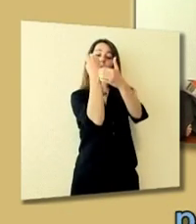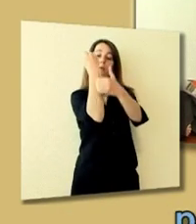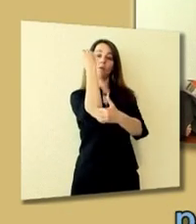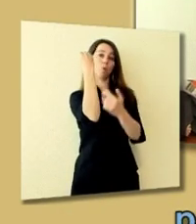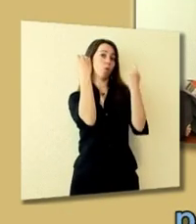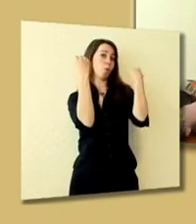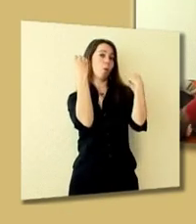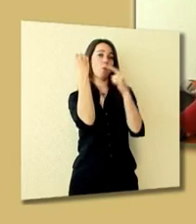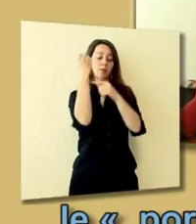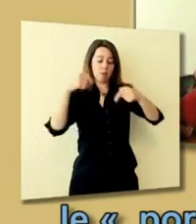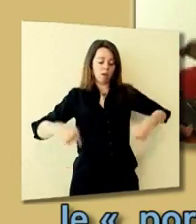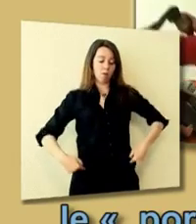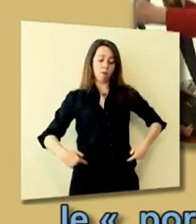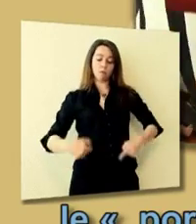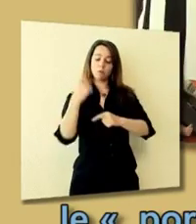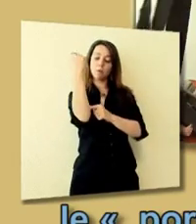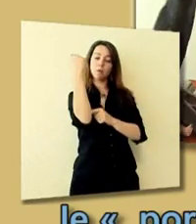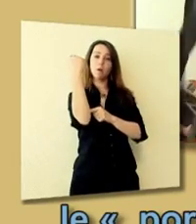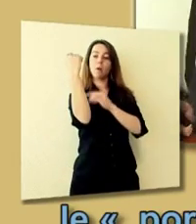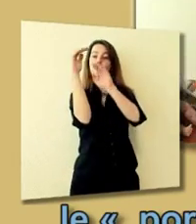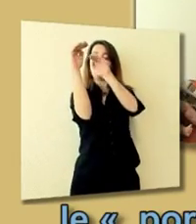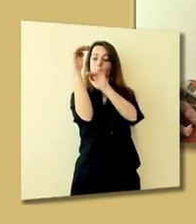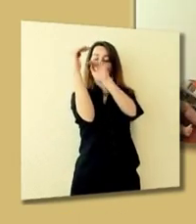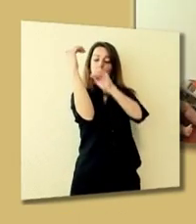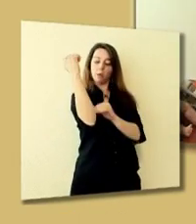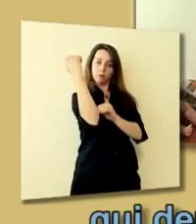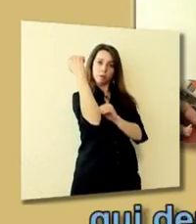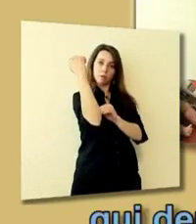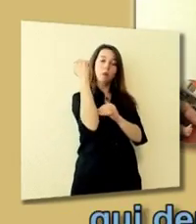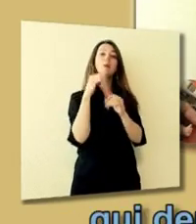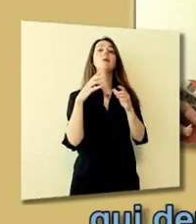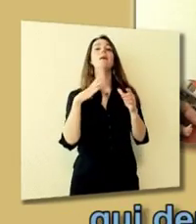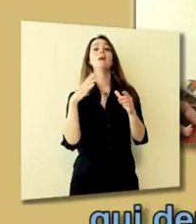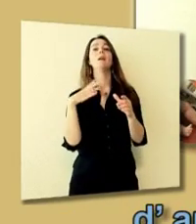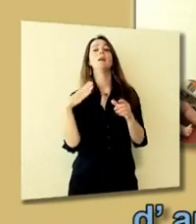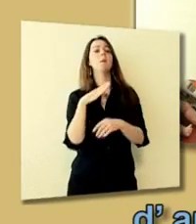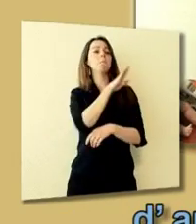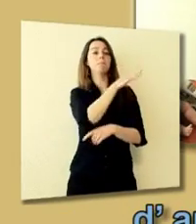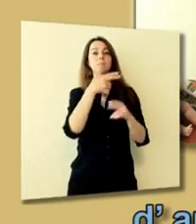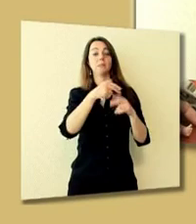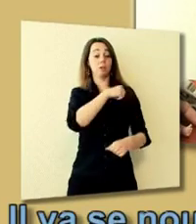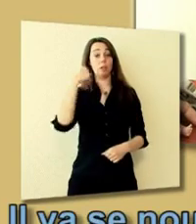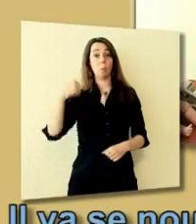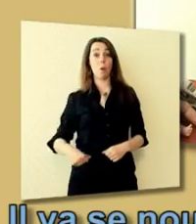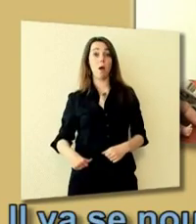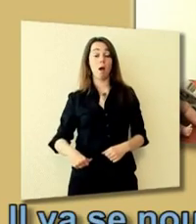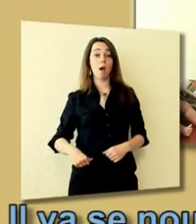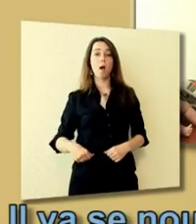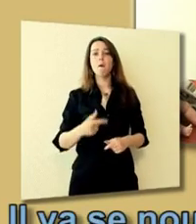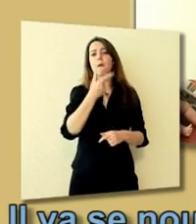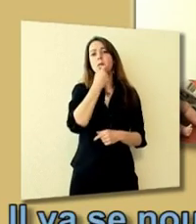exemple, il y a le porte-bébé chinois qui demande très peu d'apprentissage, qu'on va venir